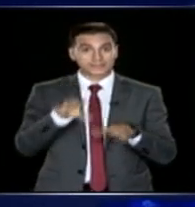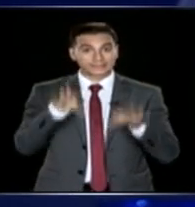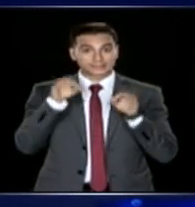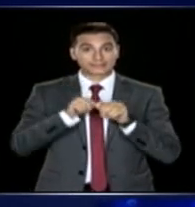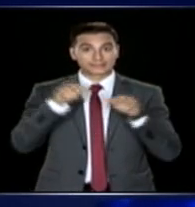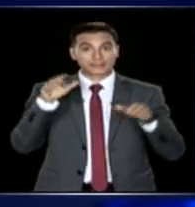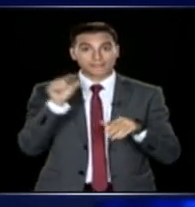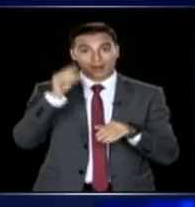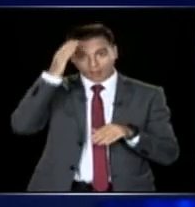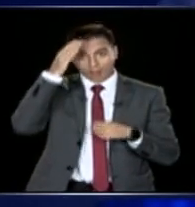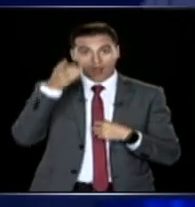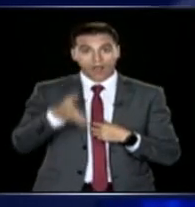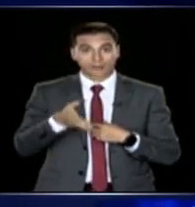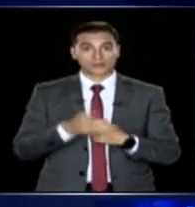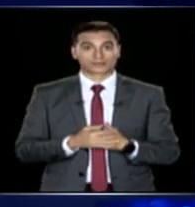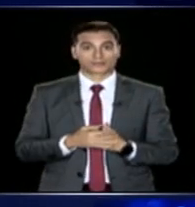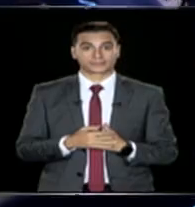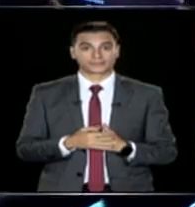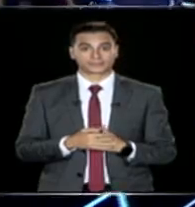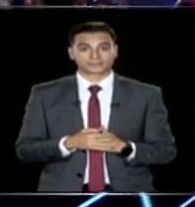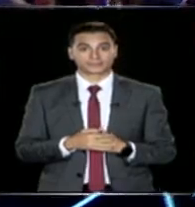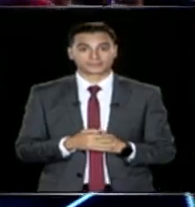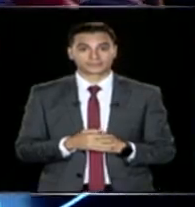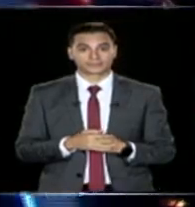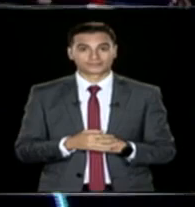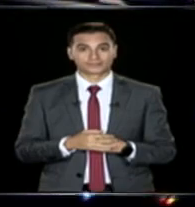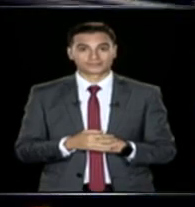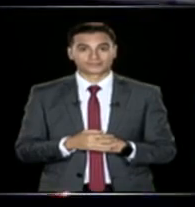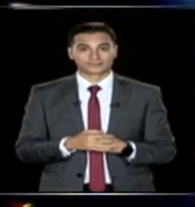جديدة من برنامج العباقرة.